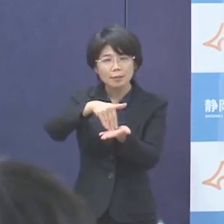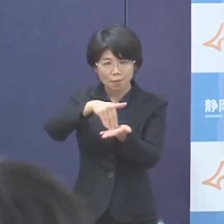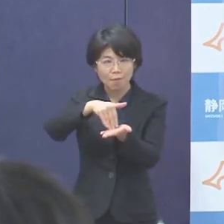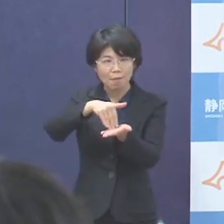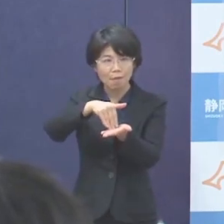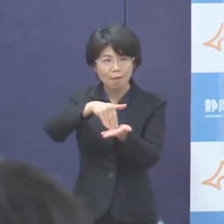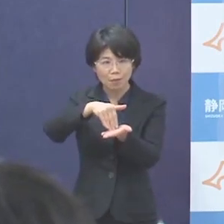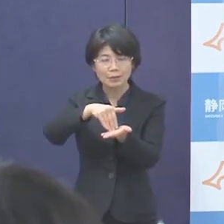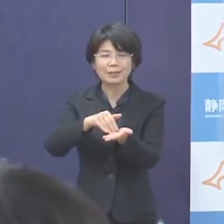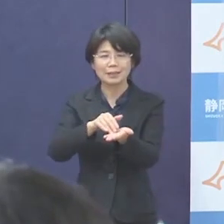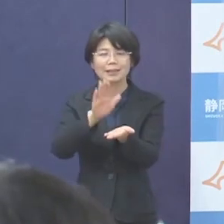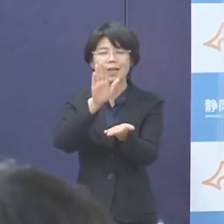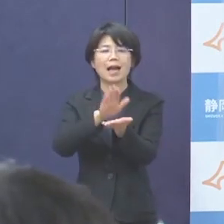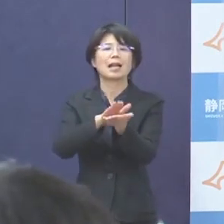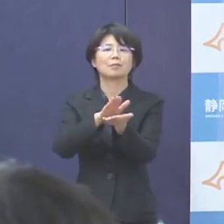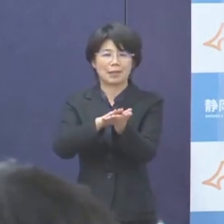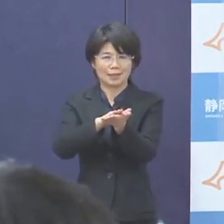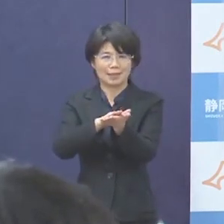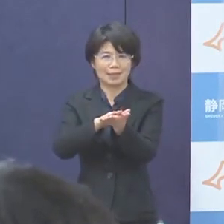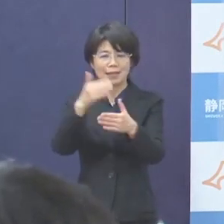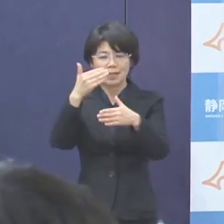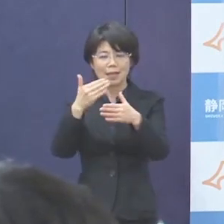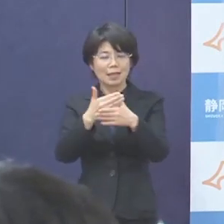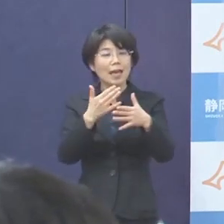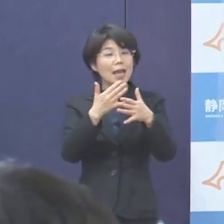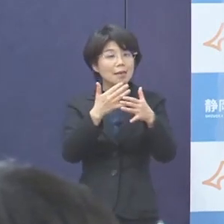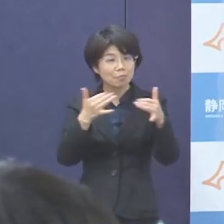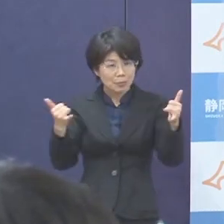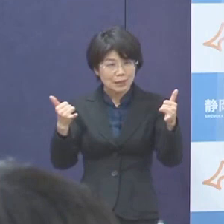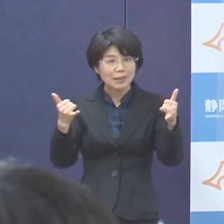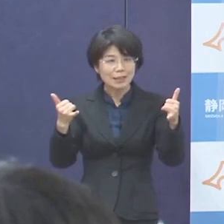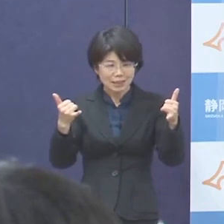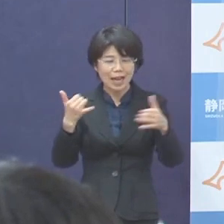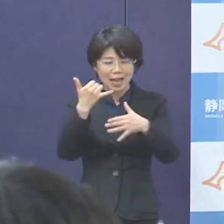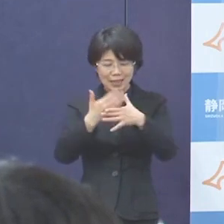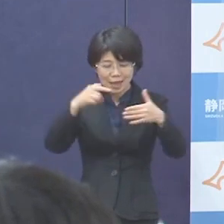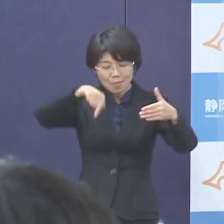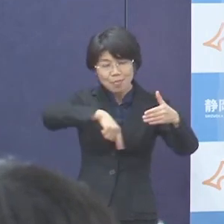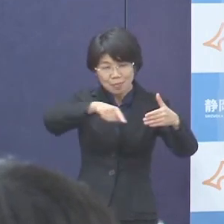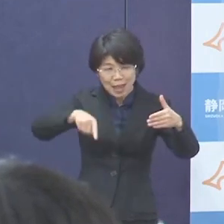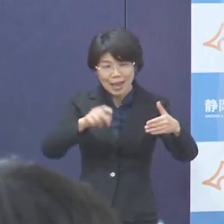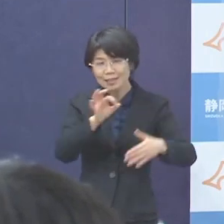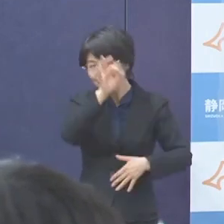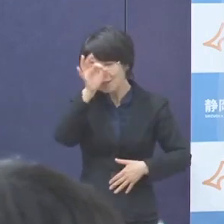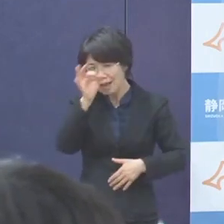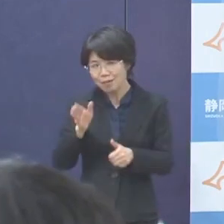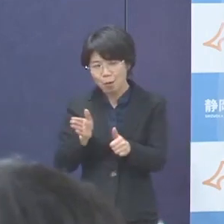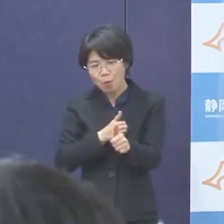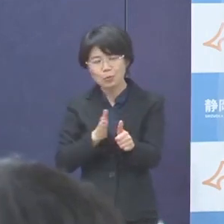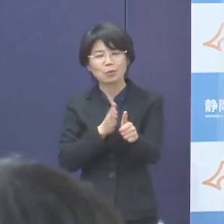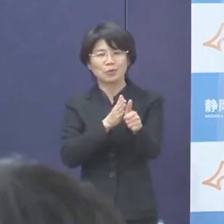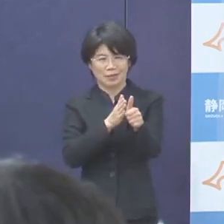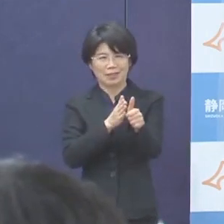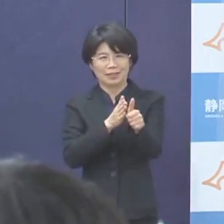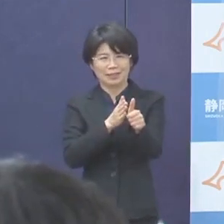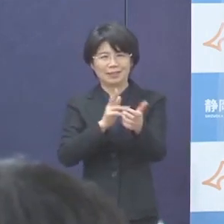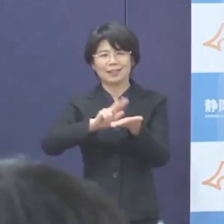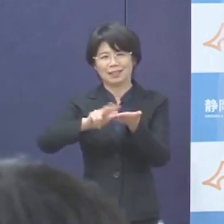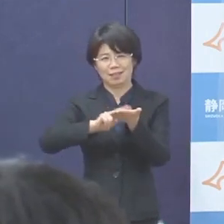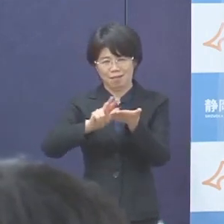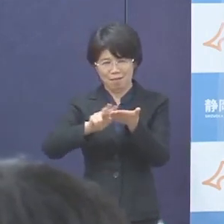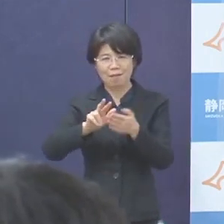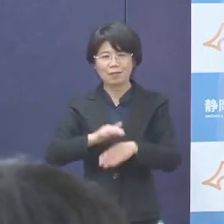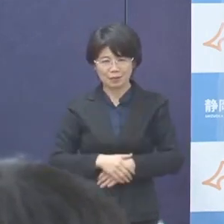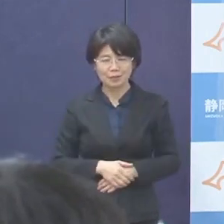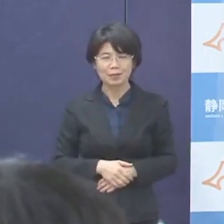らに資料をお付けしております。県民による県内観光の促進ということで、そちらをご覧になりながらお聞きください。まずこの資